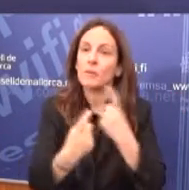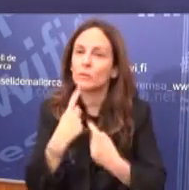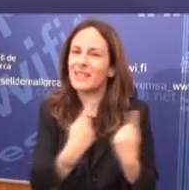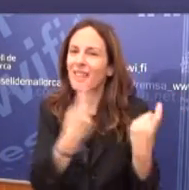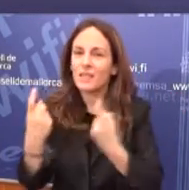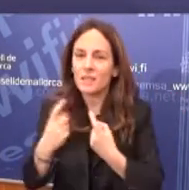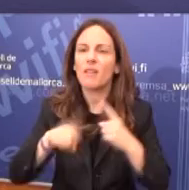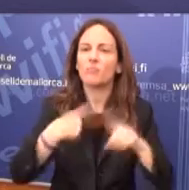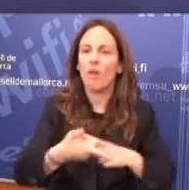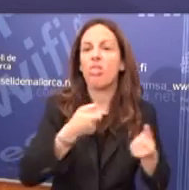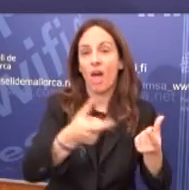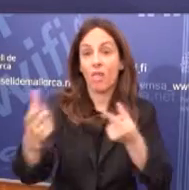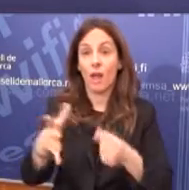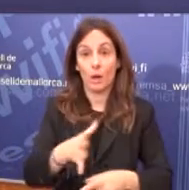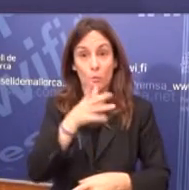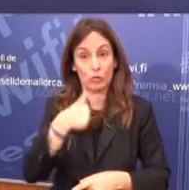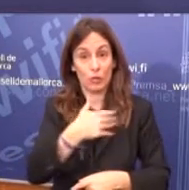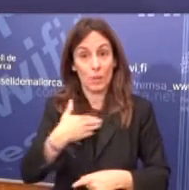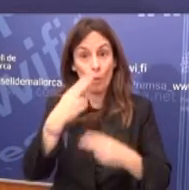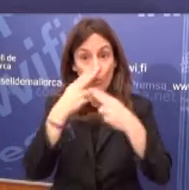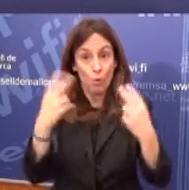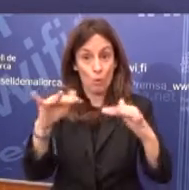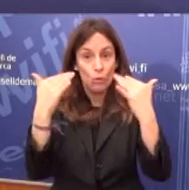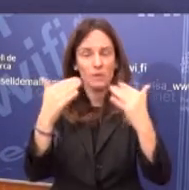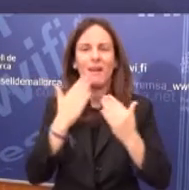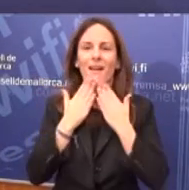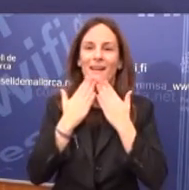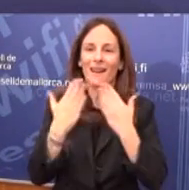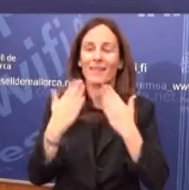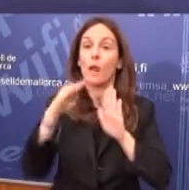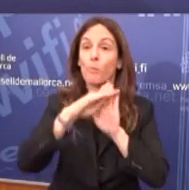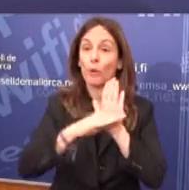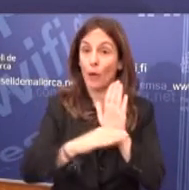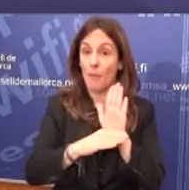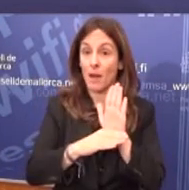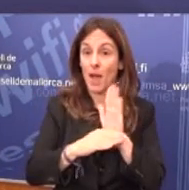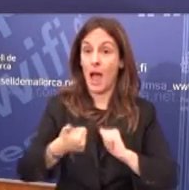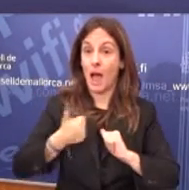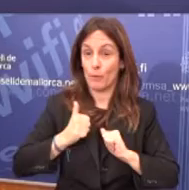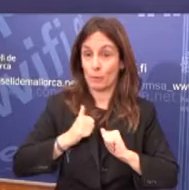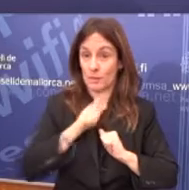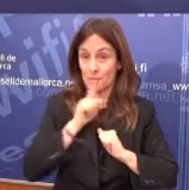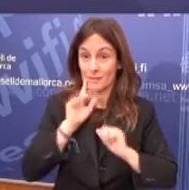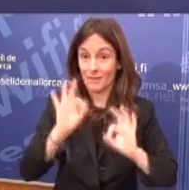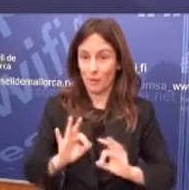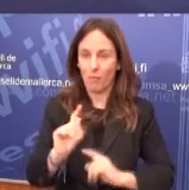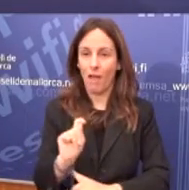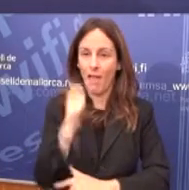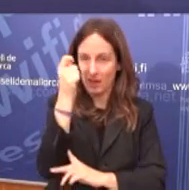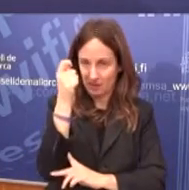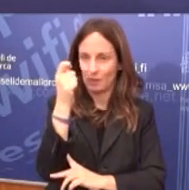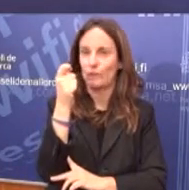donar-los allò que tenien que menester. Per tant, també jo vull agrair aquí públicament que si aquest programa Aprofita ha